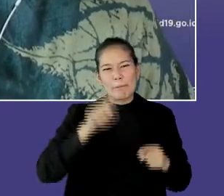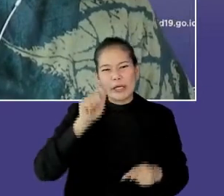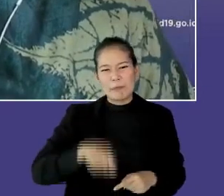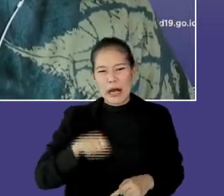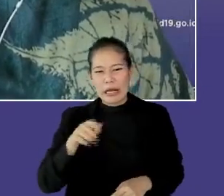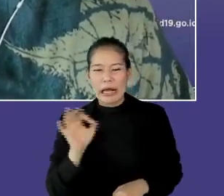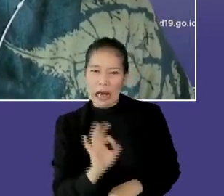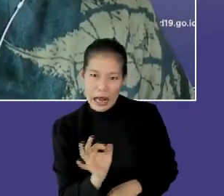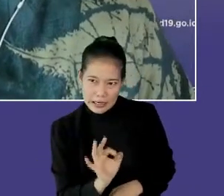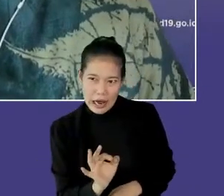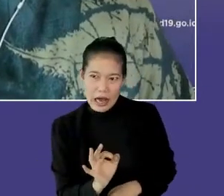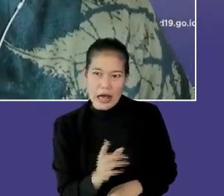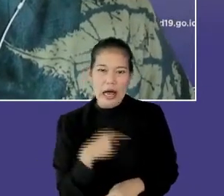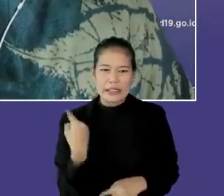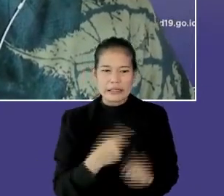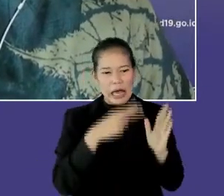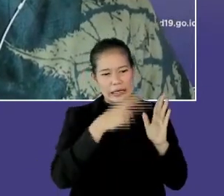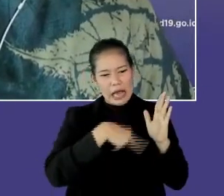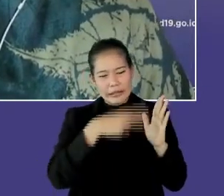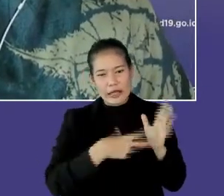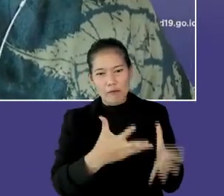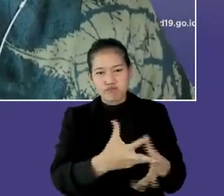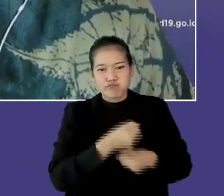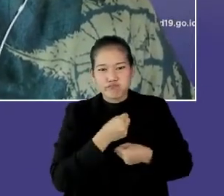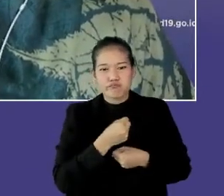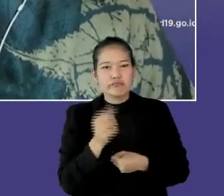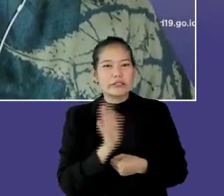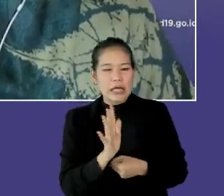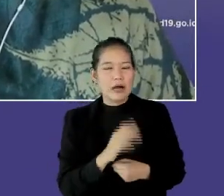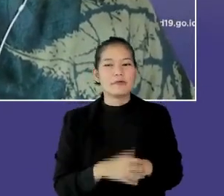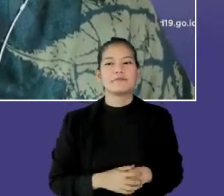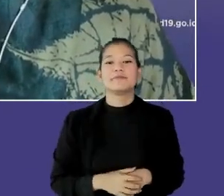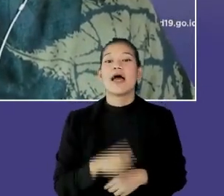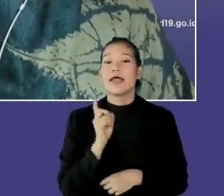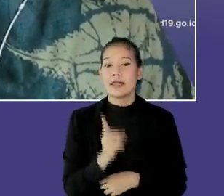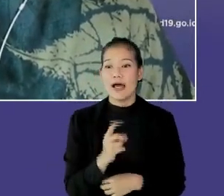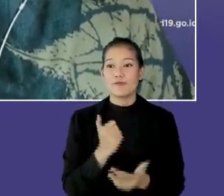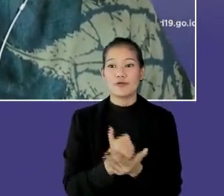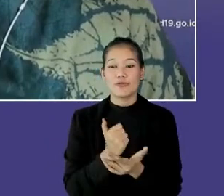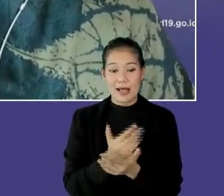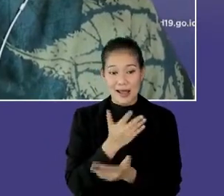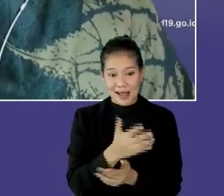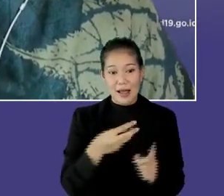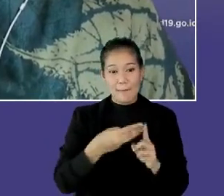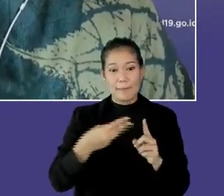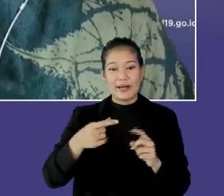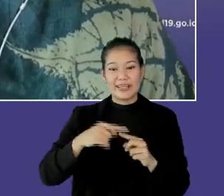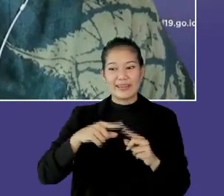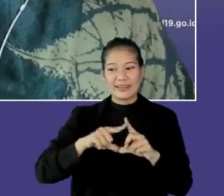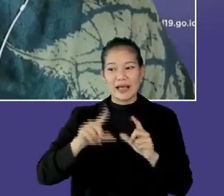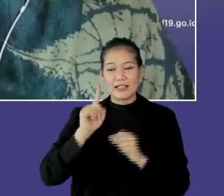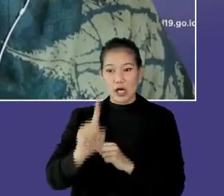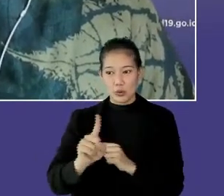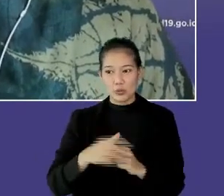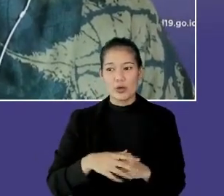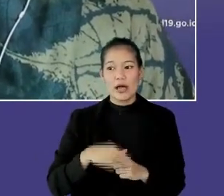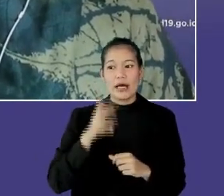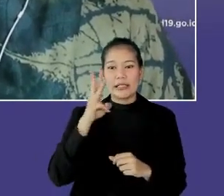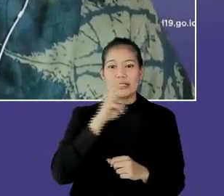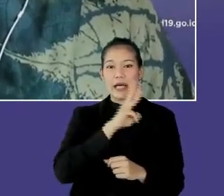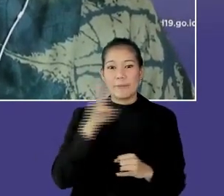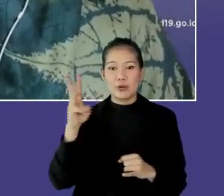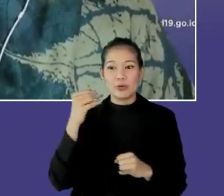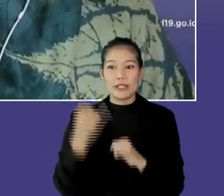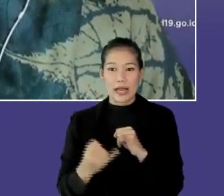dipergunakan, kita nggak akan bisa dapat kemudian data menggambarkan keadaan yang sebenarnya. Nah, ini Mas Hendro dari Berita 1 menanyakan dalam kurun waktu 3 minggu